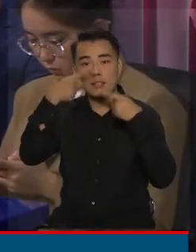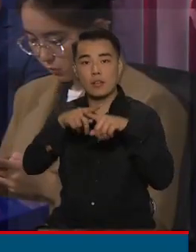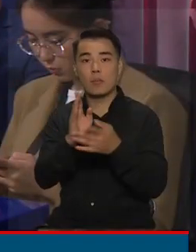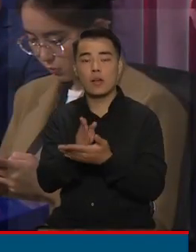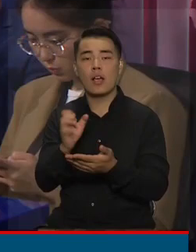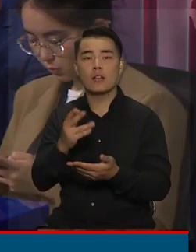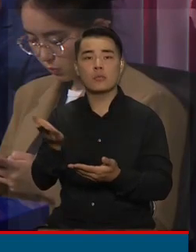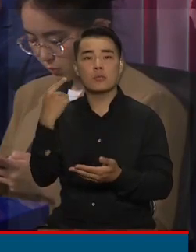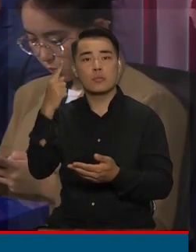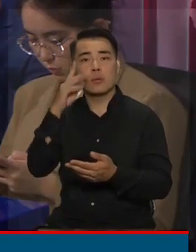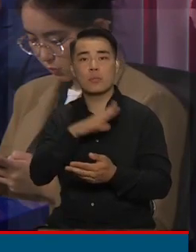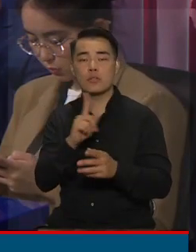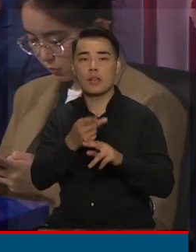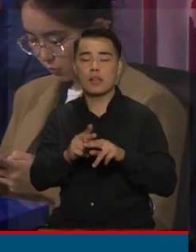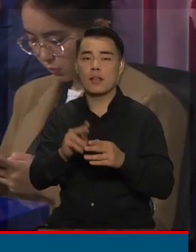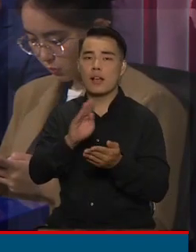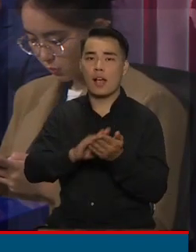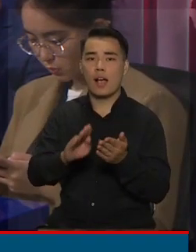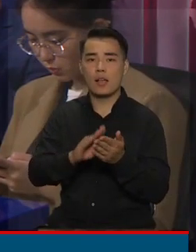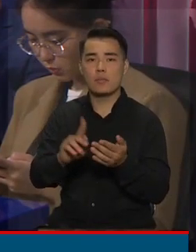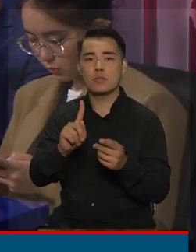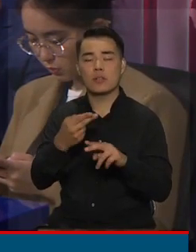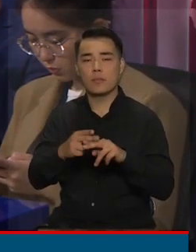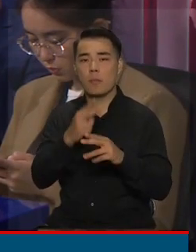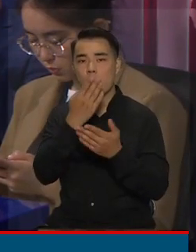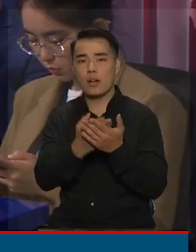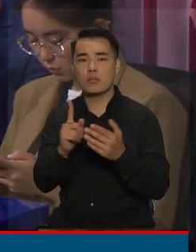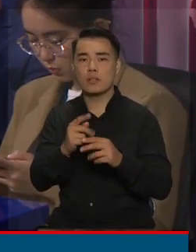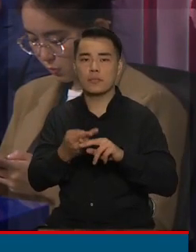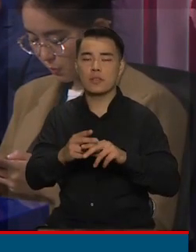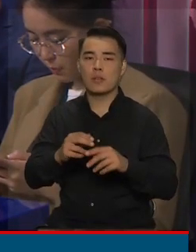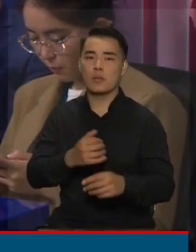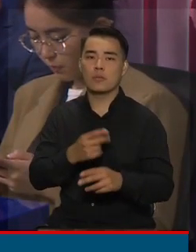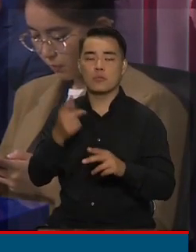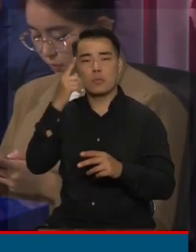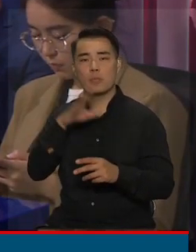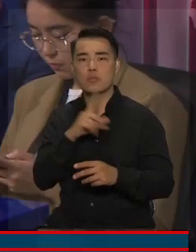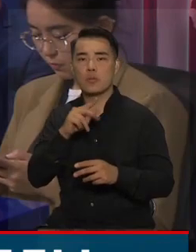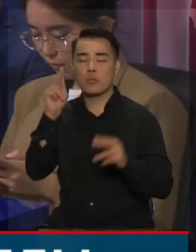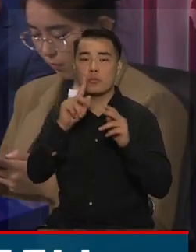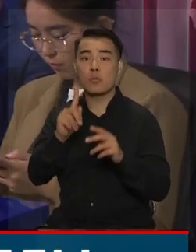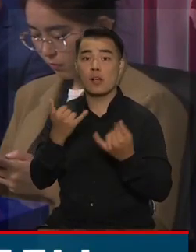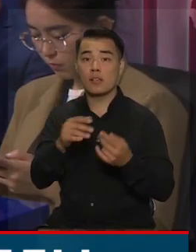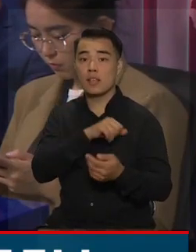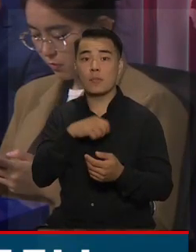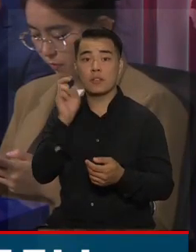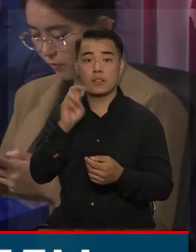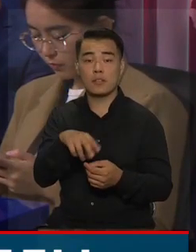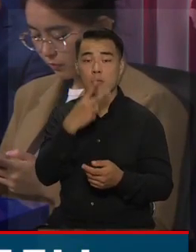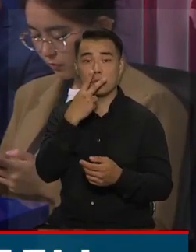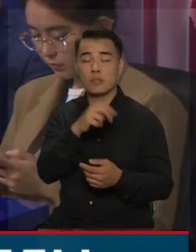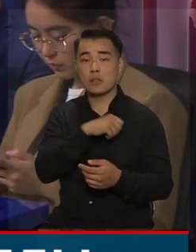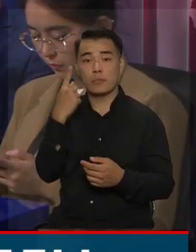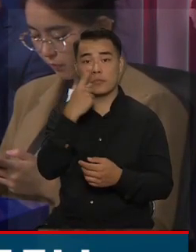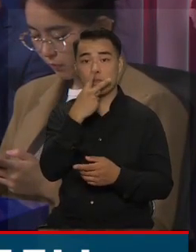бұрынғы да шаблонда тұрды. Біз конспекті жазамыз, мақала, философия сияқты сабақтарды оқимыз деп ойлағам. Бірақ шын мәнінде мұнда келгенде мен